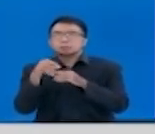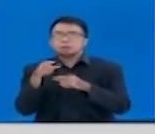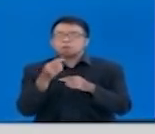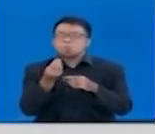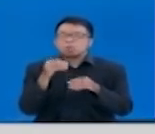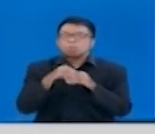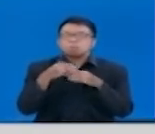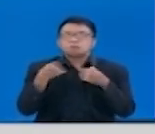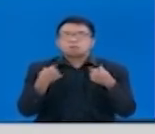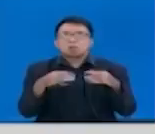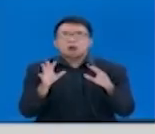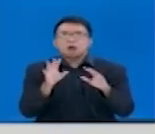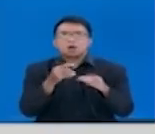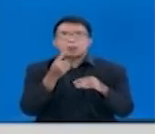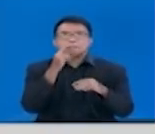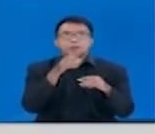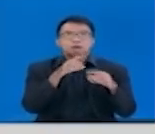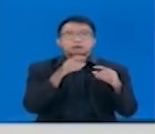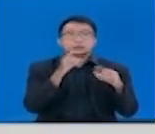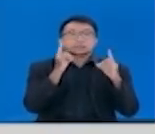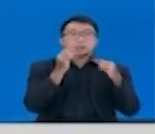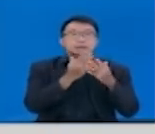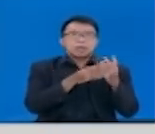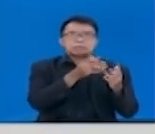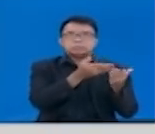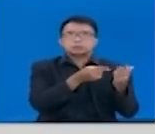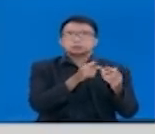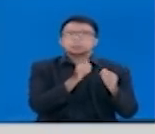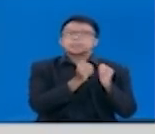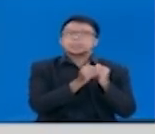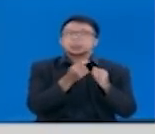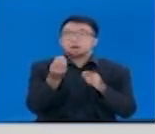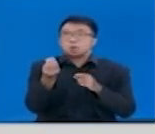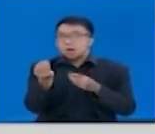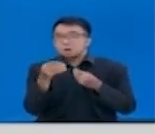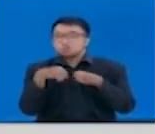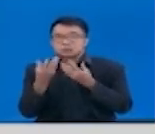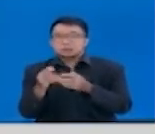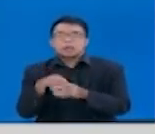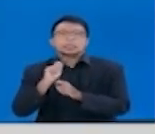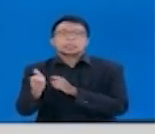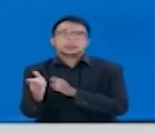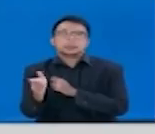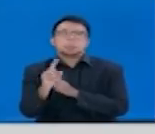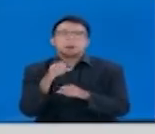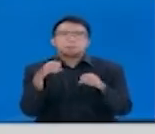tabungan. Sementara pihak Bank Jateng berjanji akan mengganti kerugian nasabah akibat praktik skimming